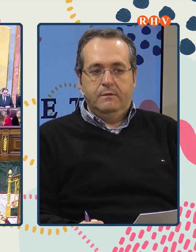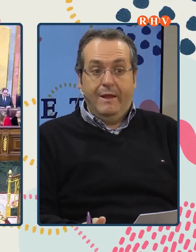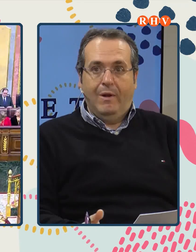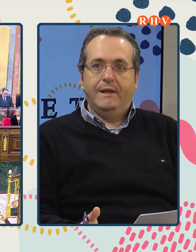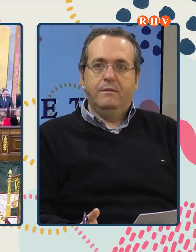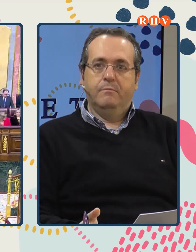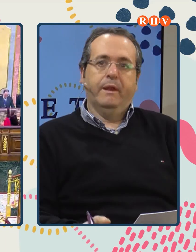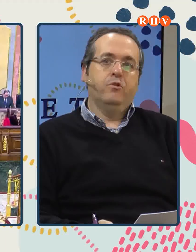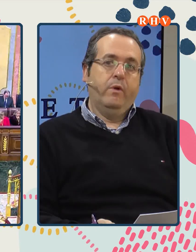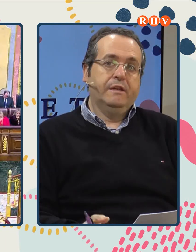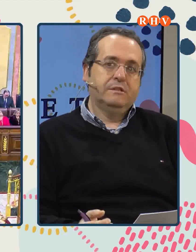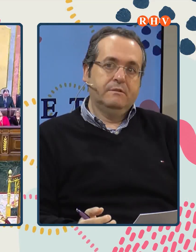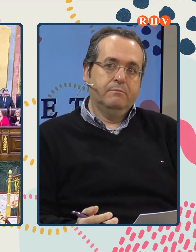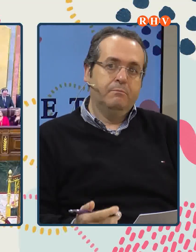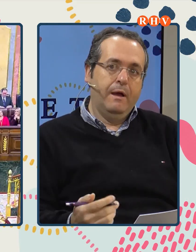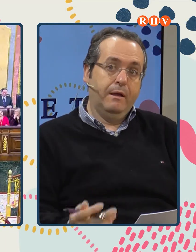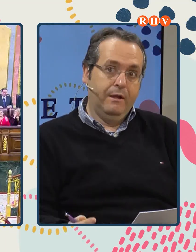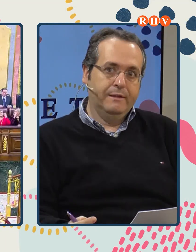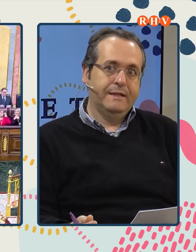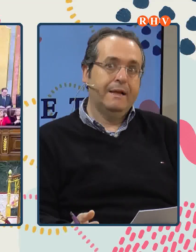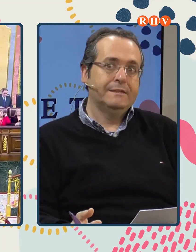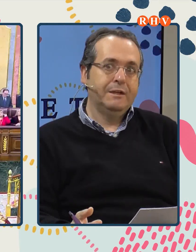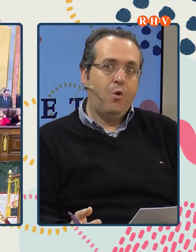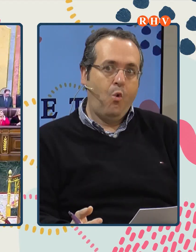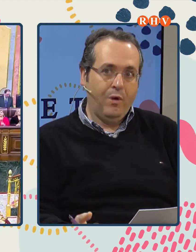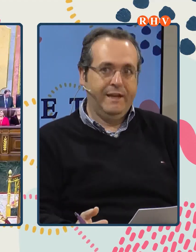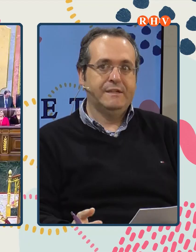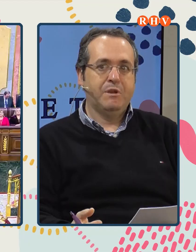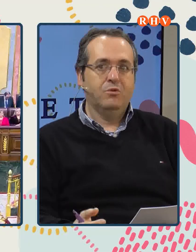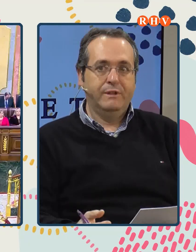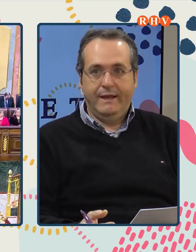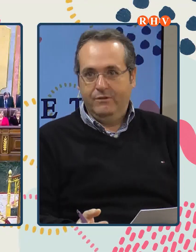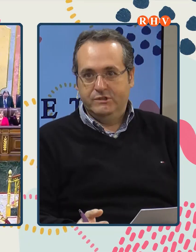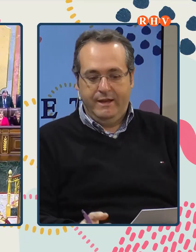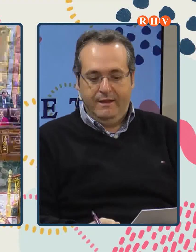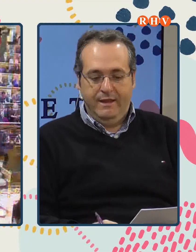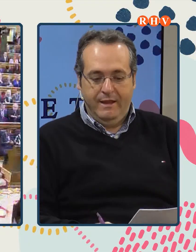clar, la igualtat, perquè Junqueras va estar quasi 4